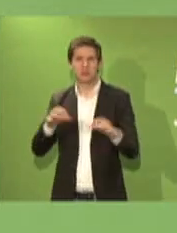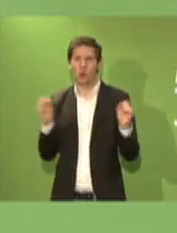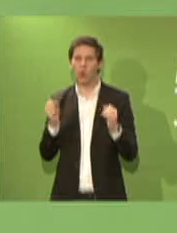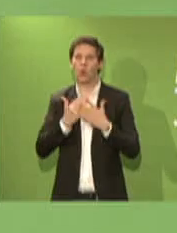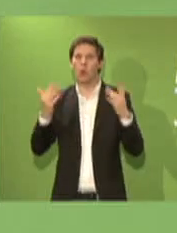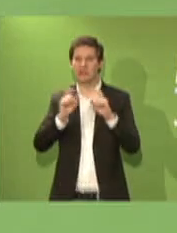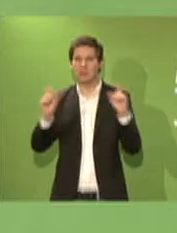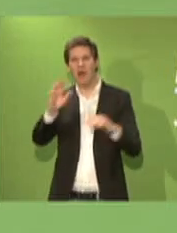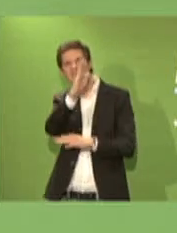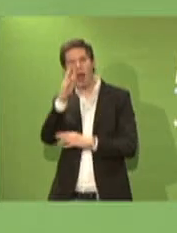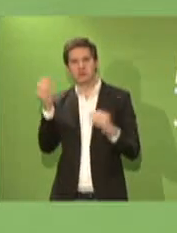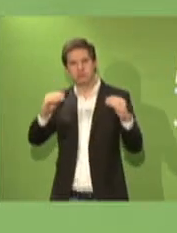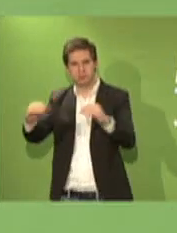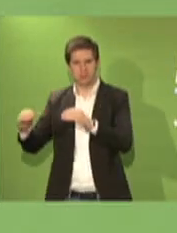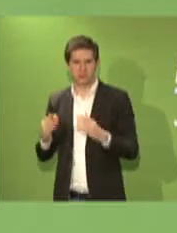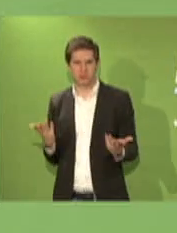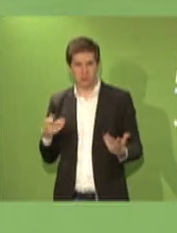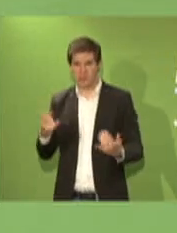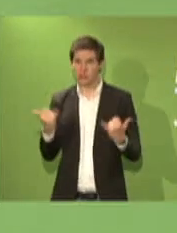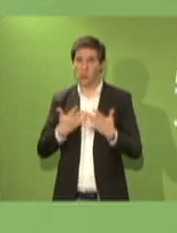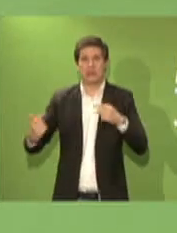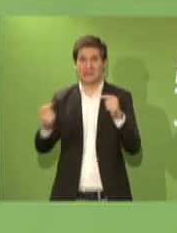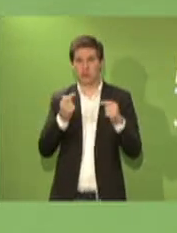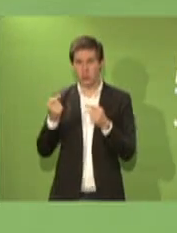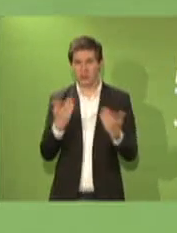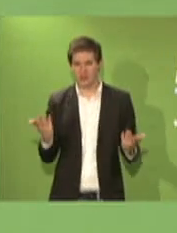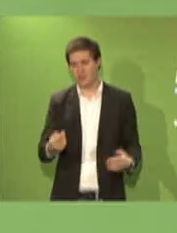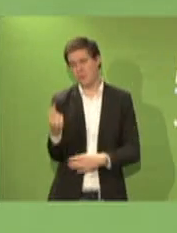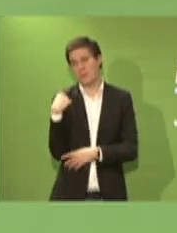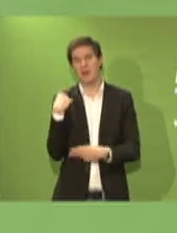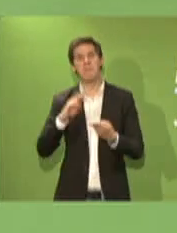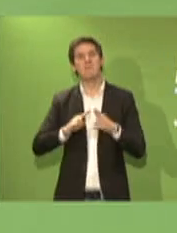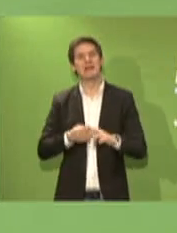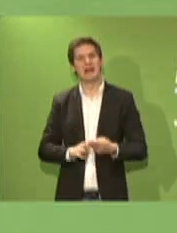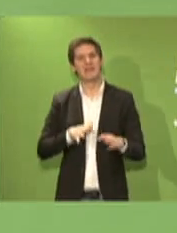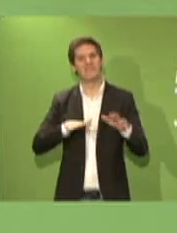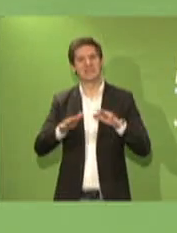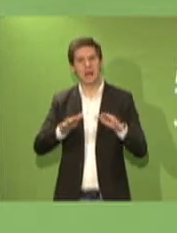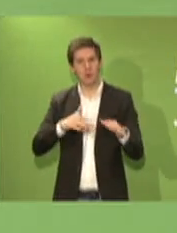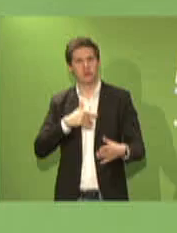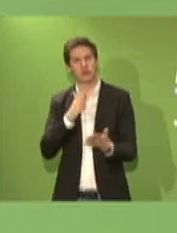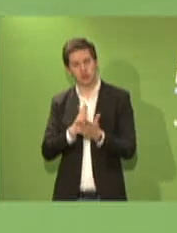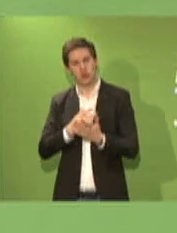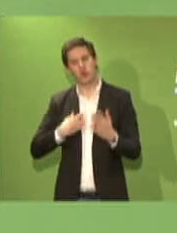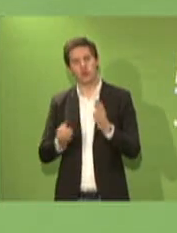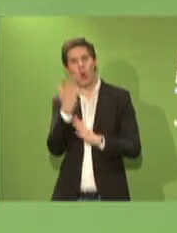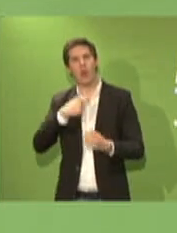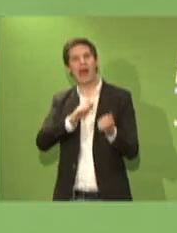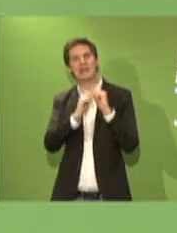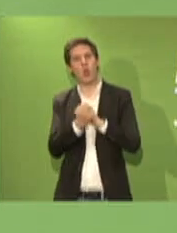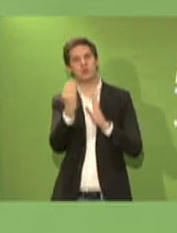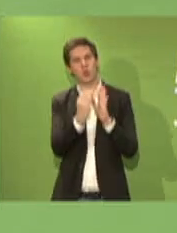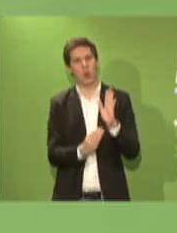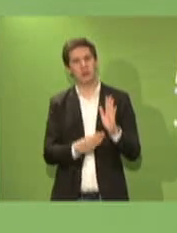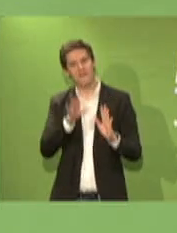Naturschutzverbänden diskutiert wird. Wir haben außerdem auf der letzten Mitgliederversammlung eine Resolution zur Aufforstung